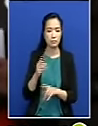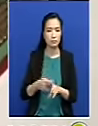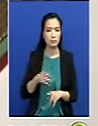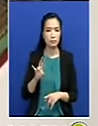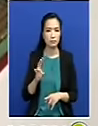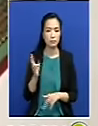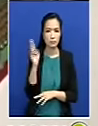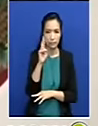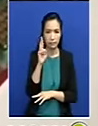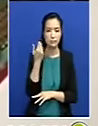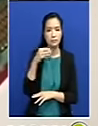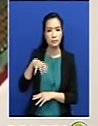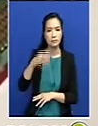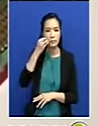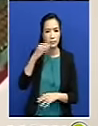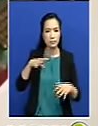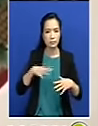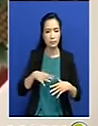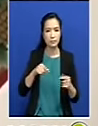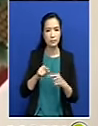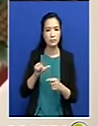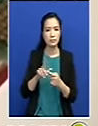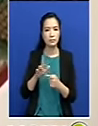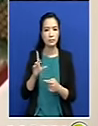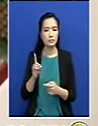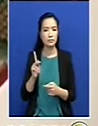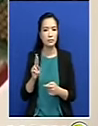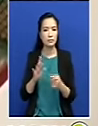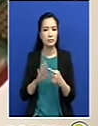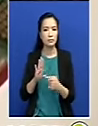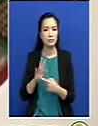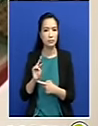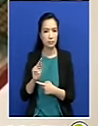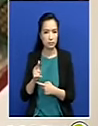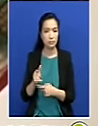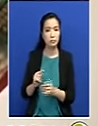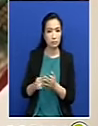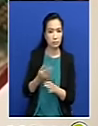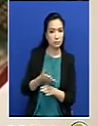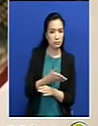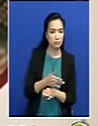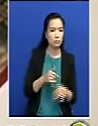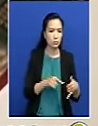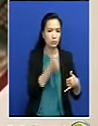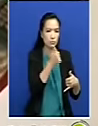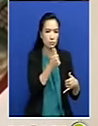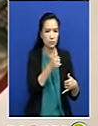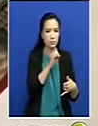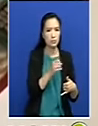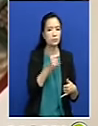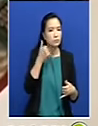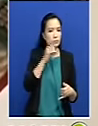าคมช่วงเที่ยงที่บ้านพักในเขตลาดกระบังนะครับคือเริ่มต้นก่อนมีพลเมืองดีไปแจ้งว่าบ้านห